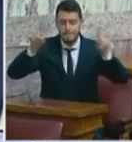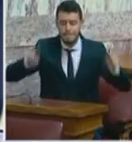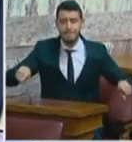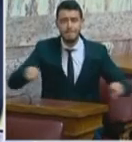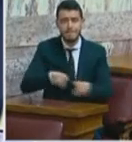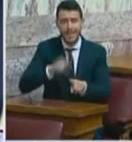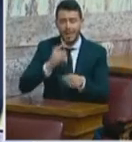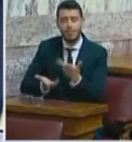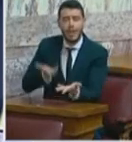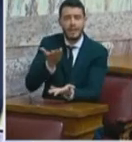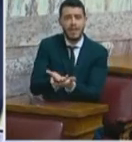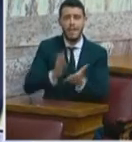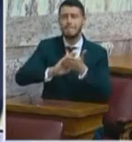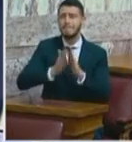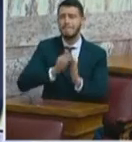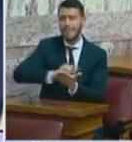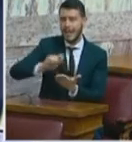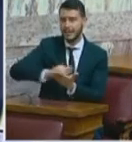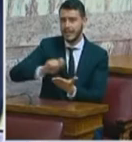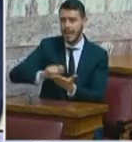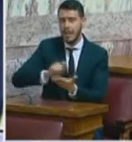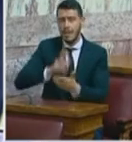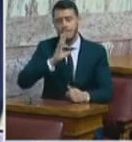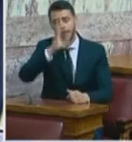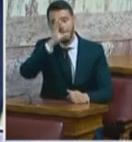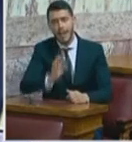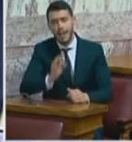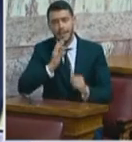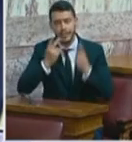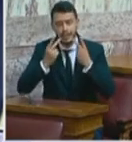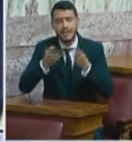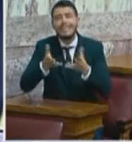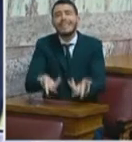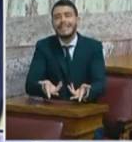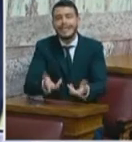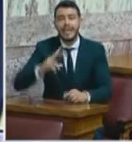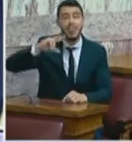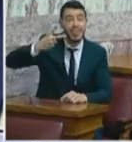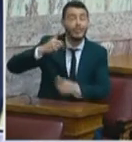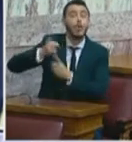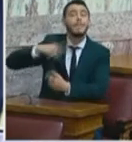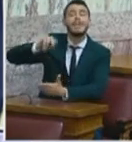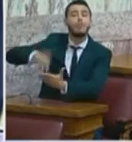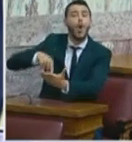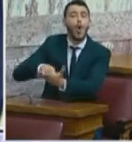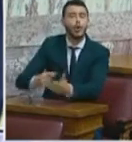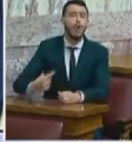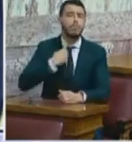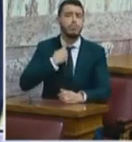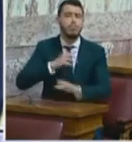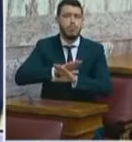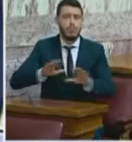πρακτικά, όπου πράγματι τι φαίνεται εκεί? Φαίνεται η αποτυχία του δεύτερου μνημονίου, γιατί πράγματι υπήρχε μια αποκλιμάκωση κατά τη